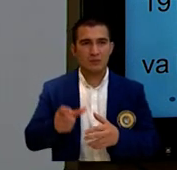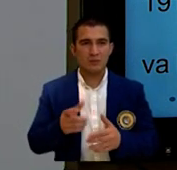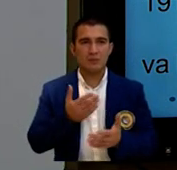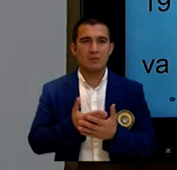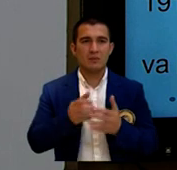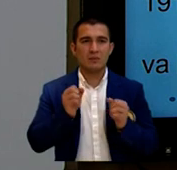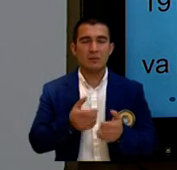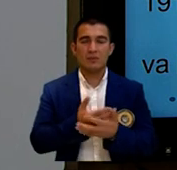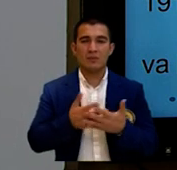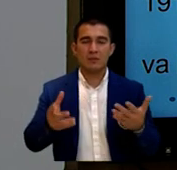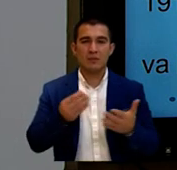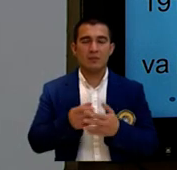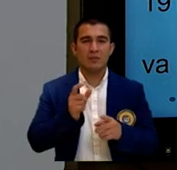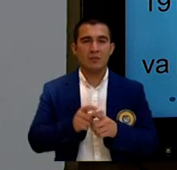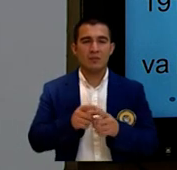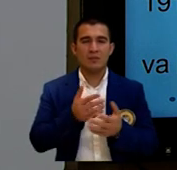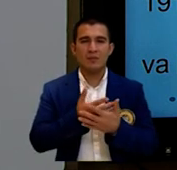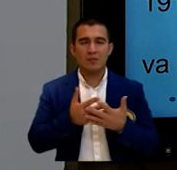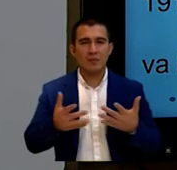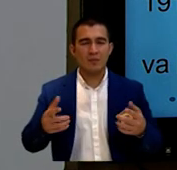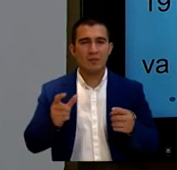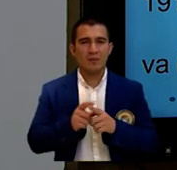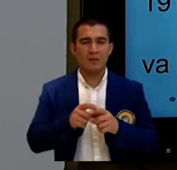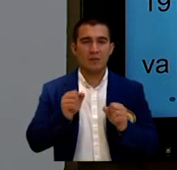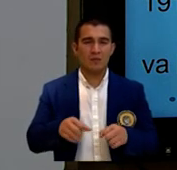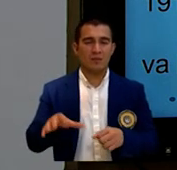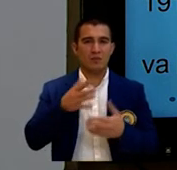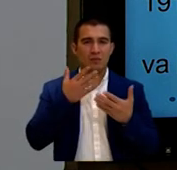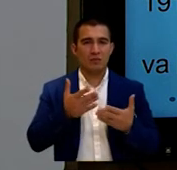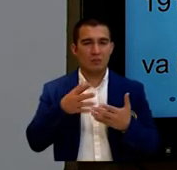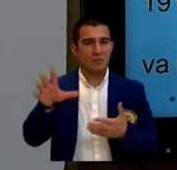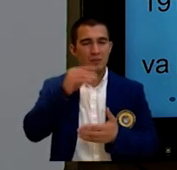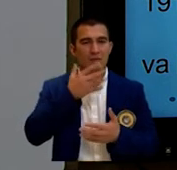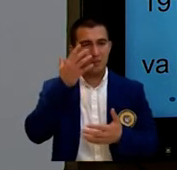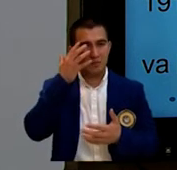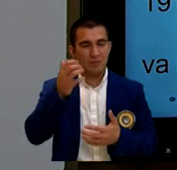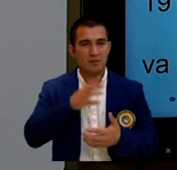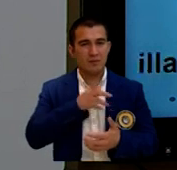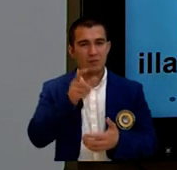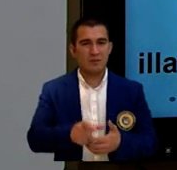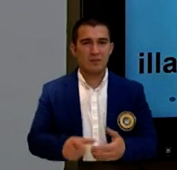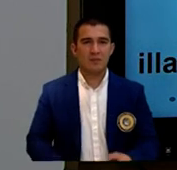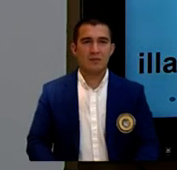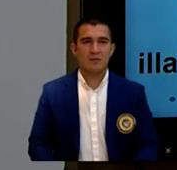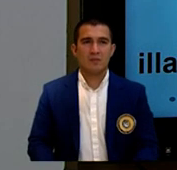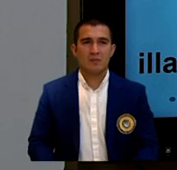boshqa romanlar xalq tomonidan sevib o'qildi.